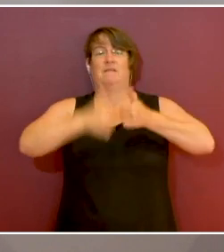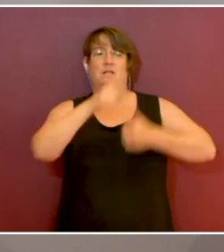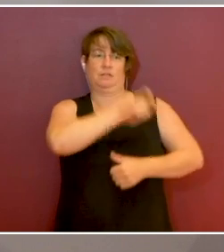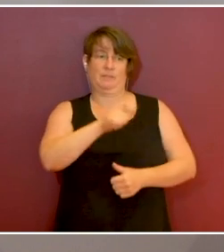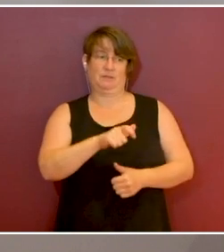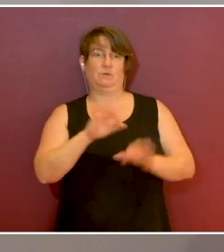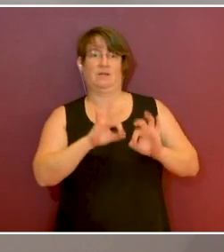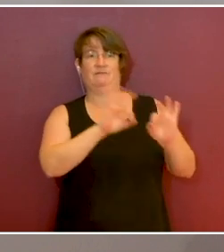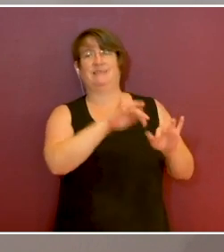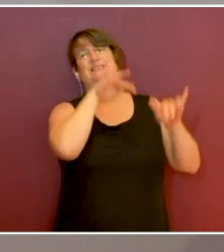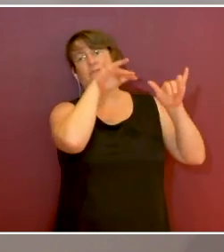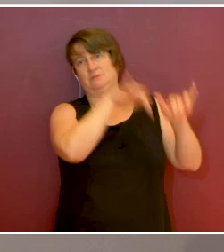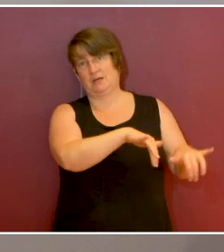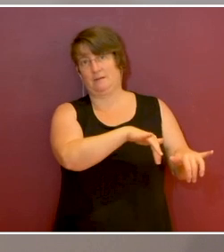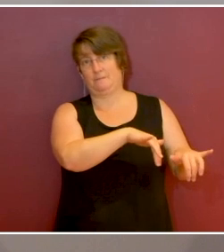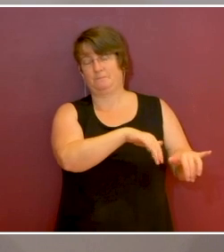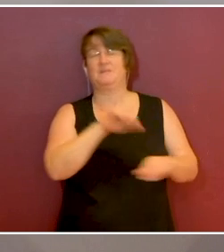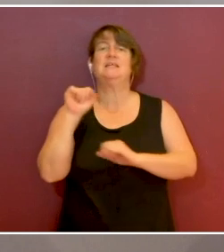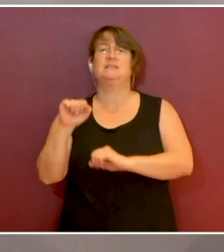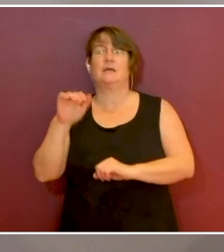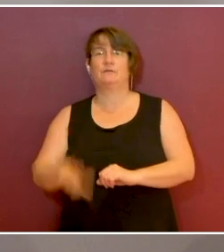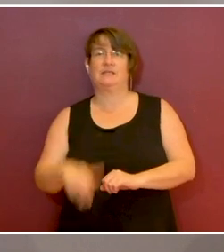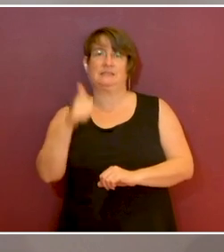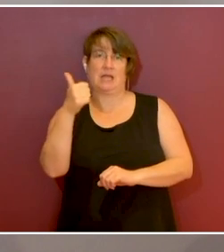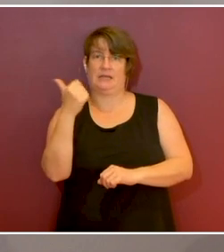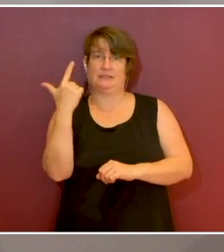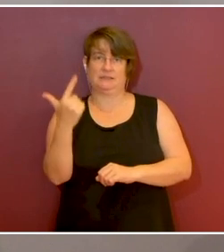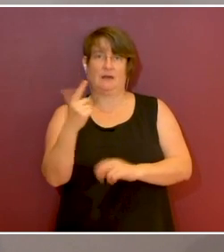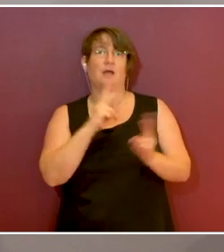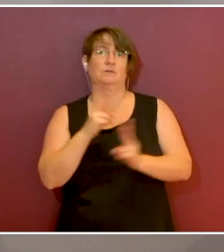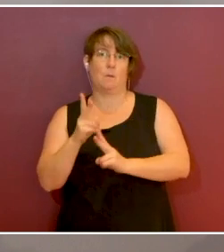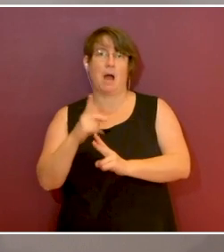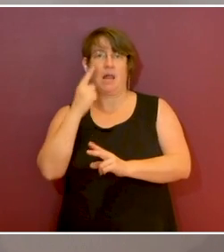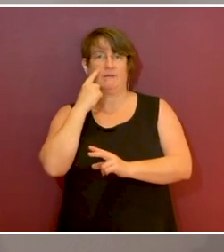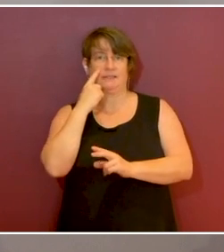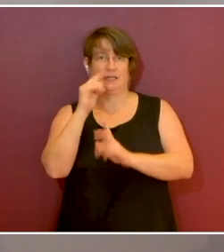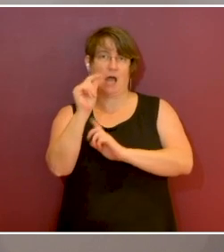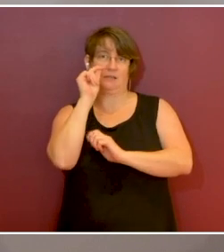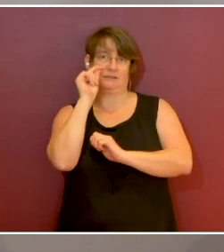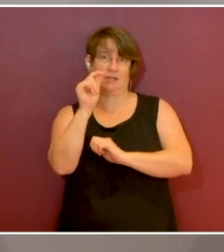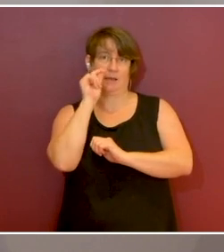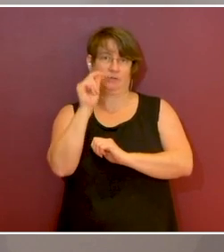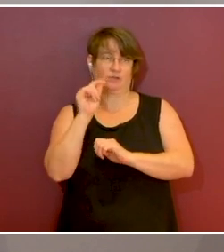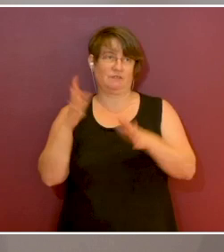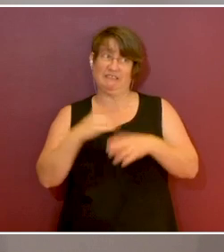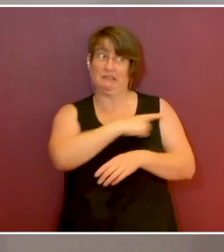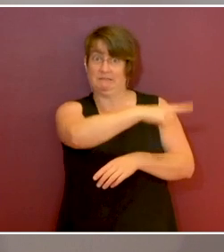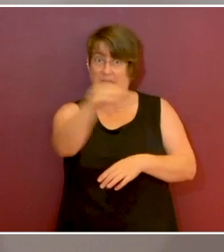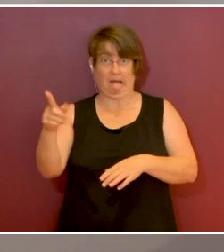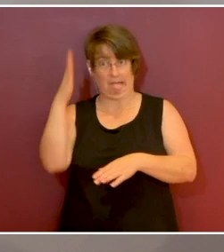Bei Safe Kids 1 und 2 waren das ja die üblichen Nasenabstriche, die Sie ja alle mittlerweile wahrscheinlich auch zu Genüge